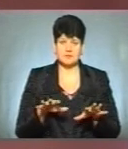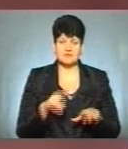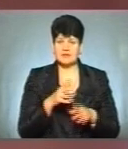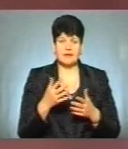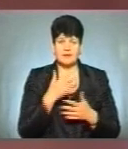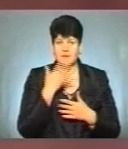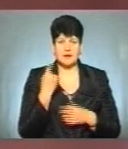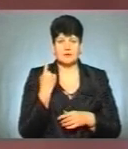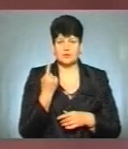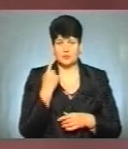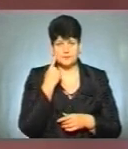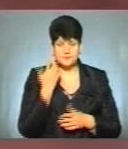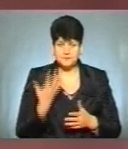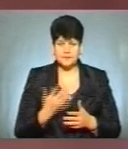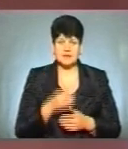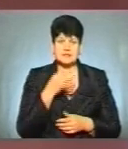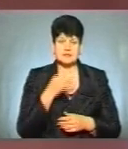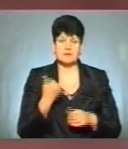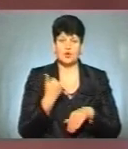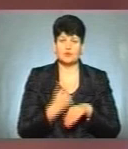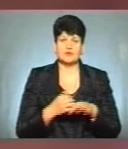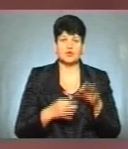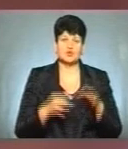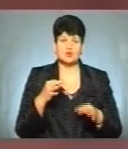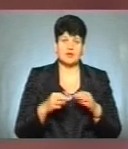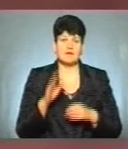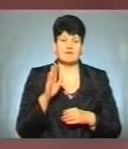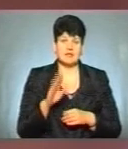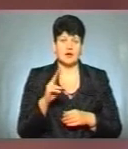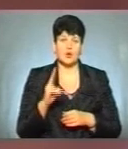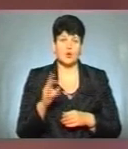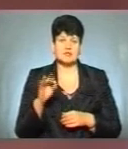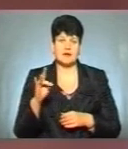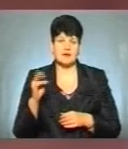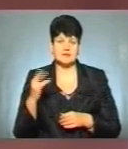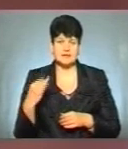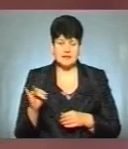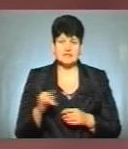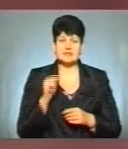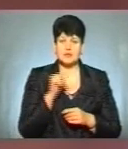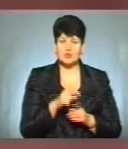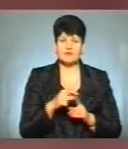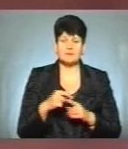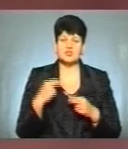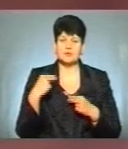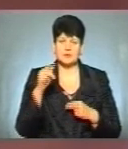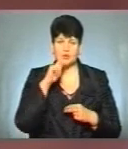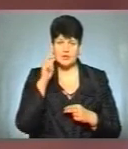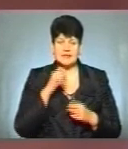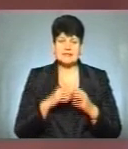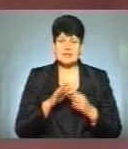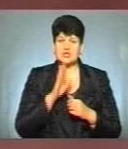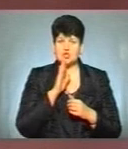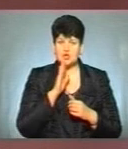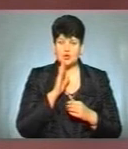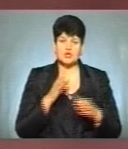не набрала жодного очка, повідомив головний суддя змагань Валерій Козарецький. За його словами, чемпіонат України серед жіночих команд